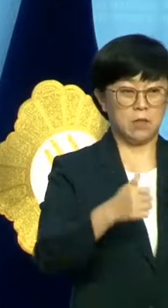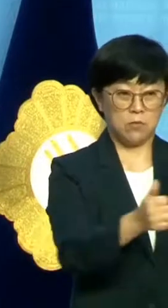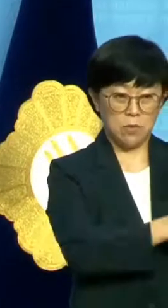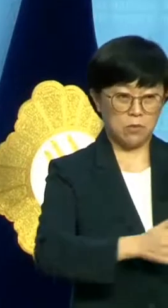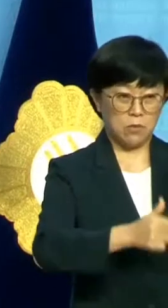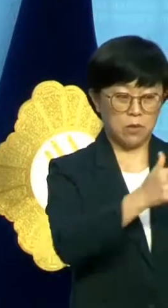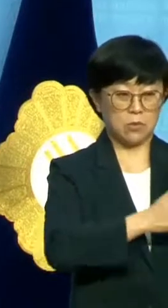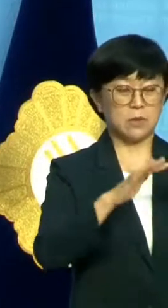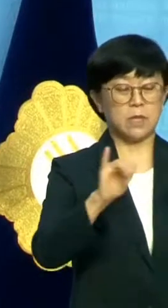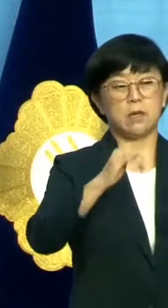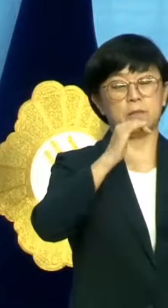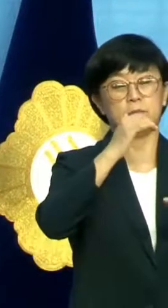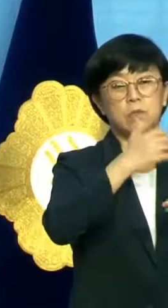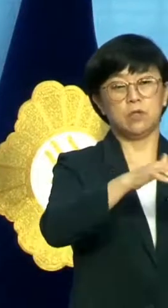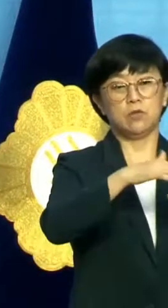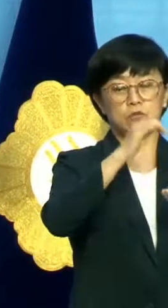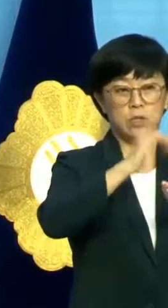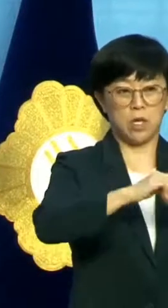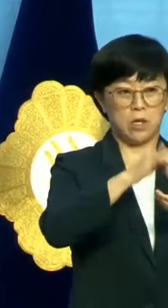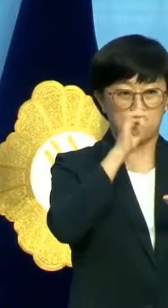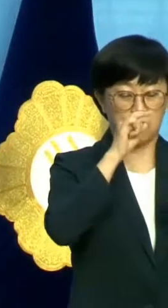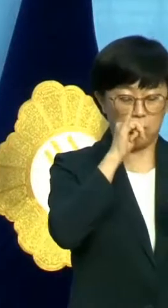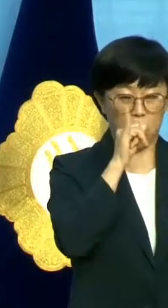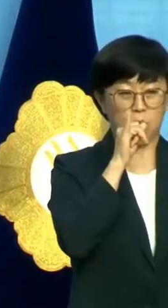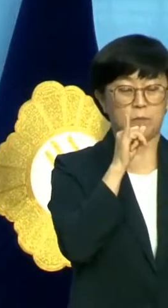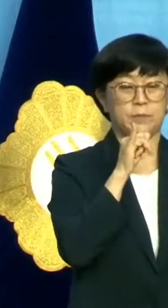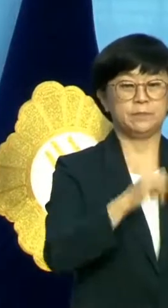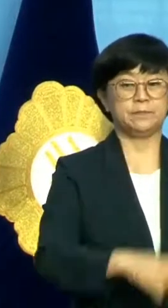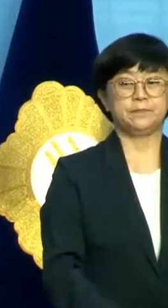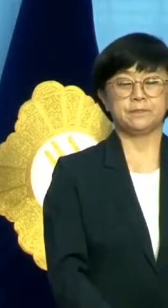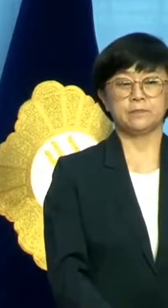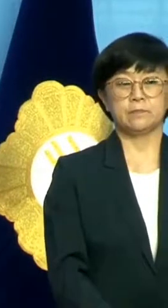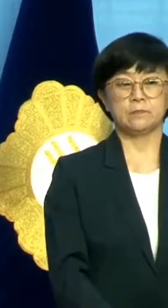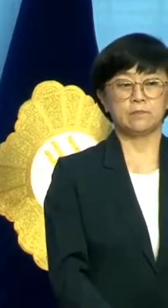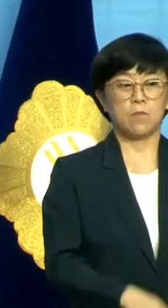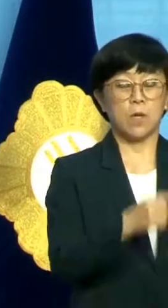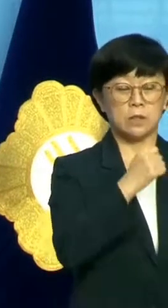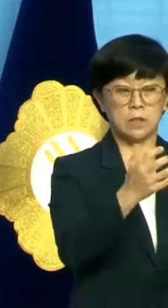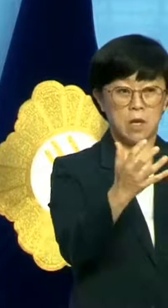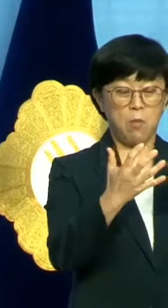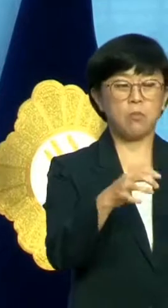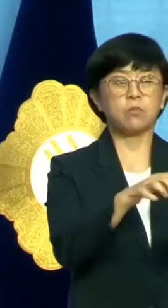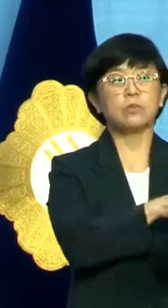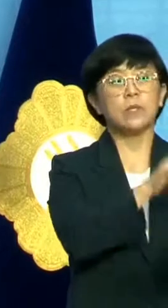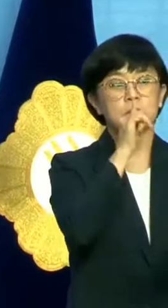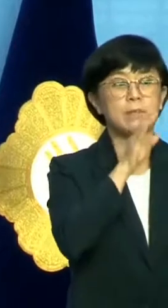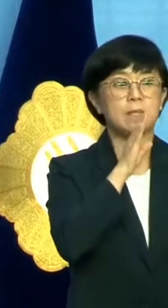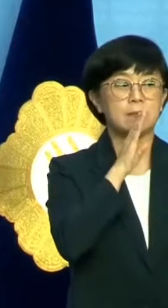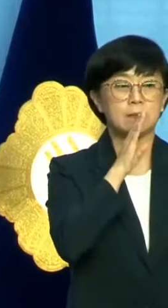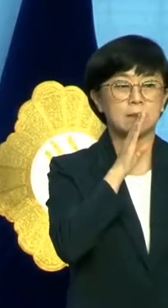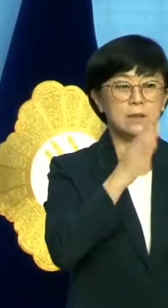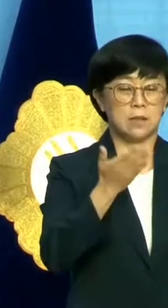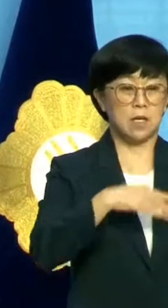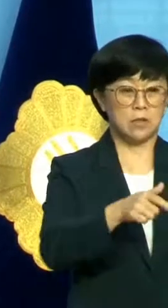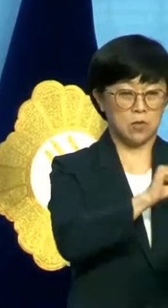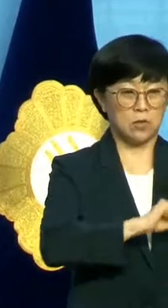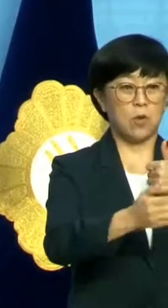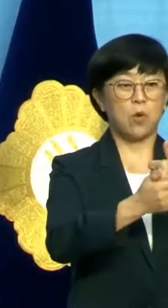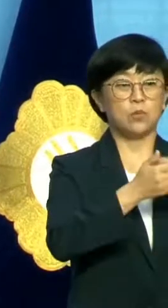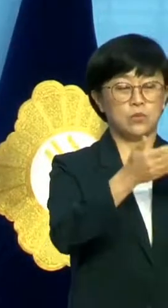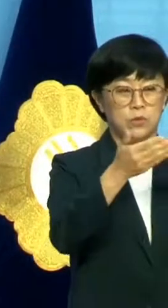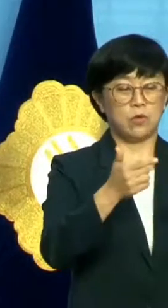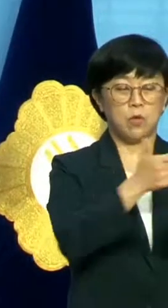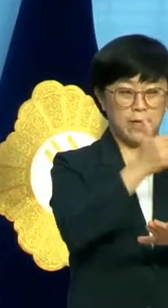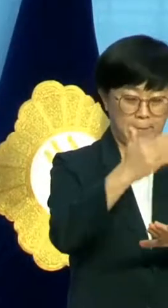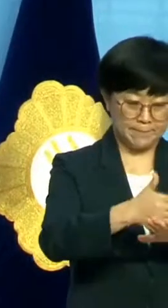인 혼자 를 위해서 풀 기자단 을 운영하고 있습니다 취재에 많은 불편이 있으시겠지만 적극적으로 협조해 주셔서